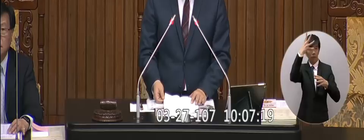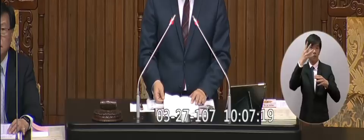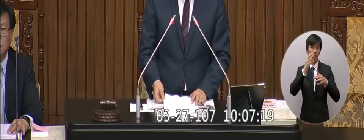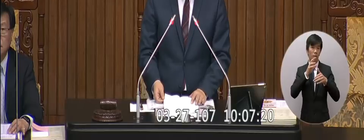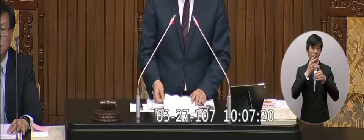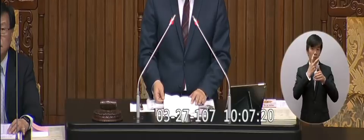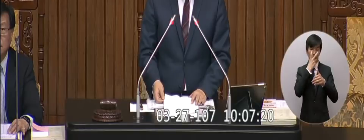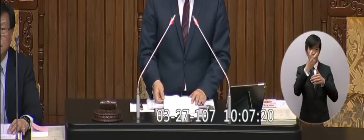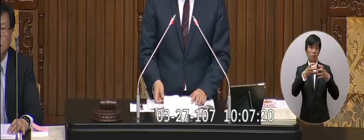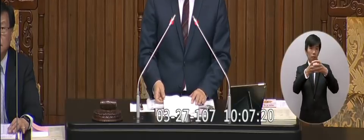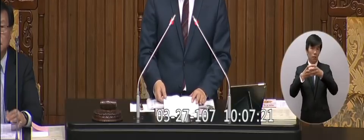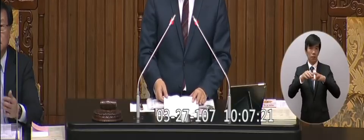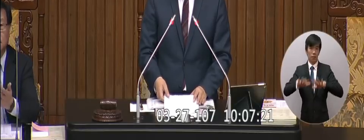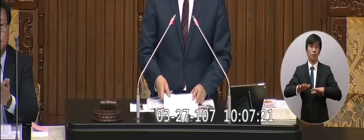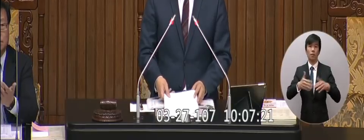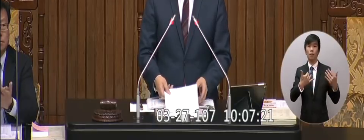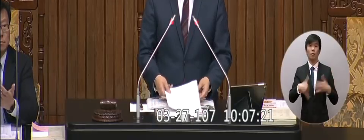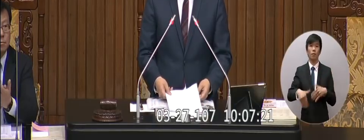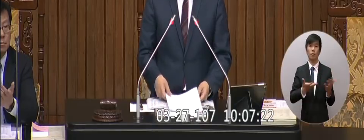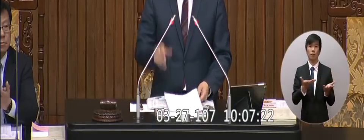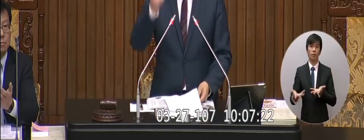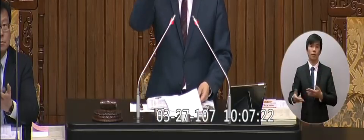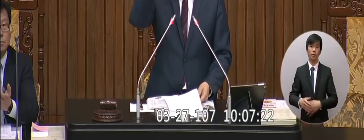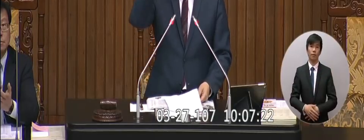欢迎所有的访问团的成员。